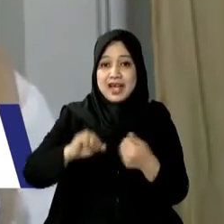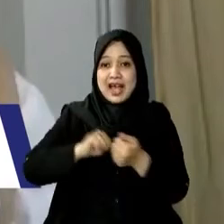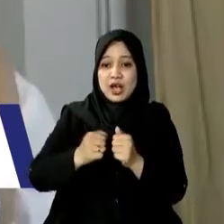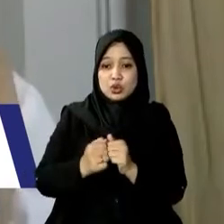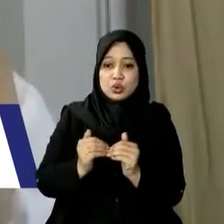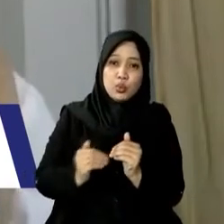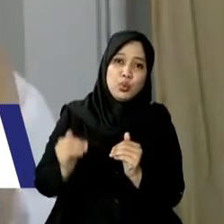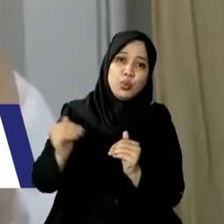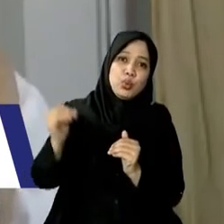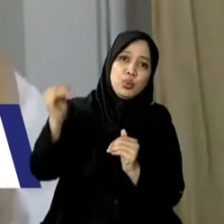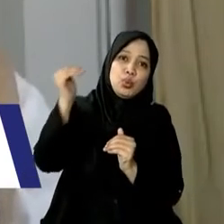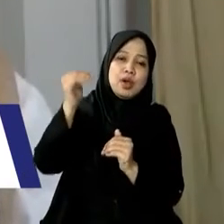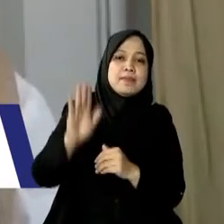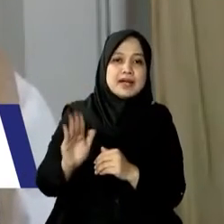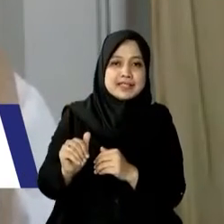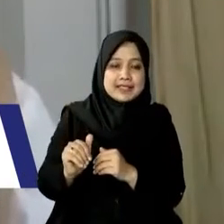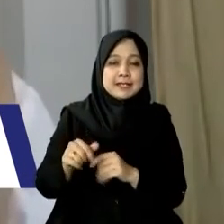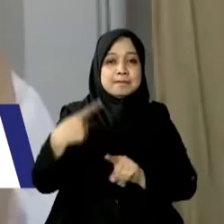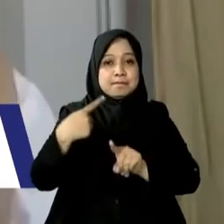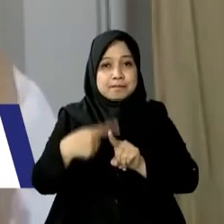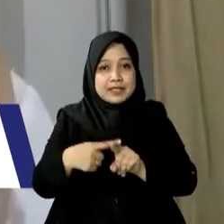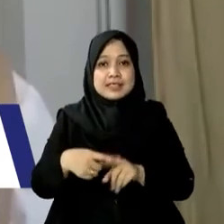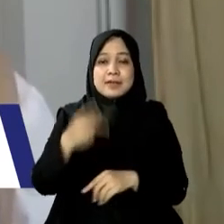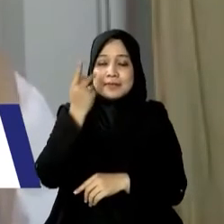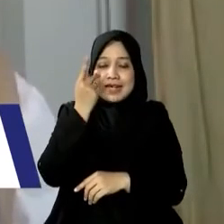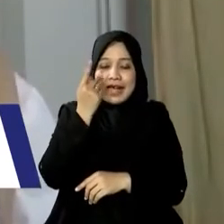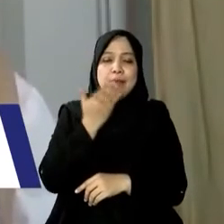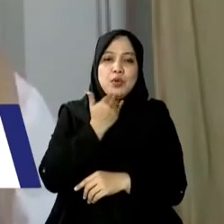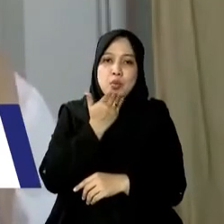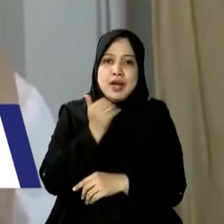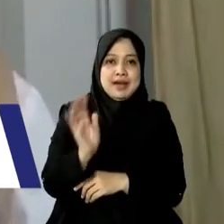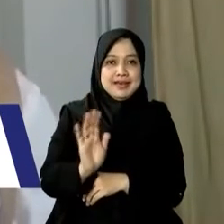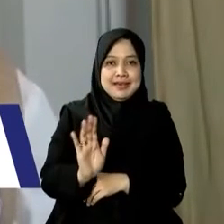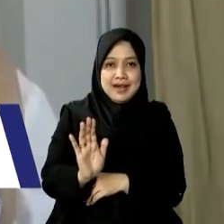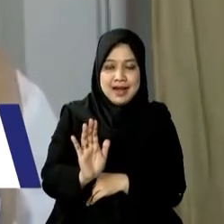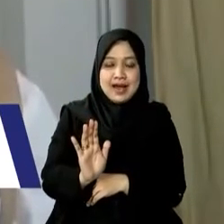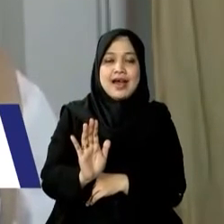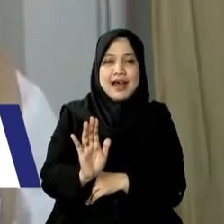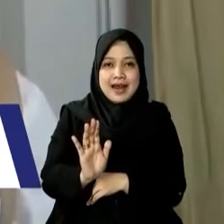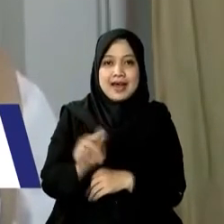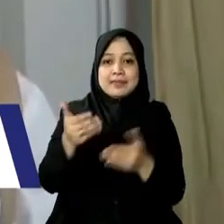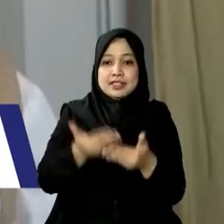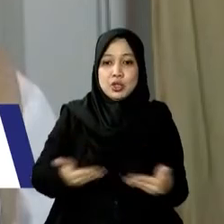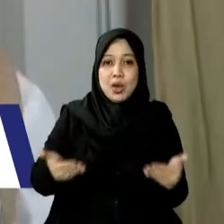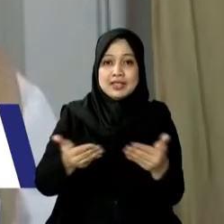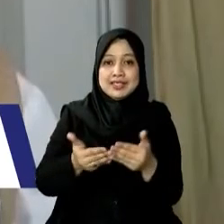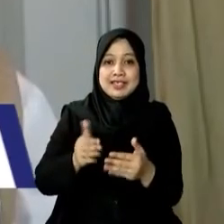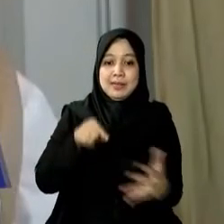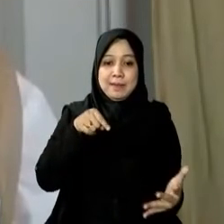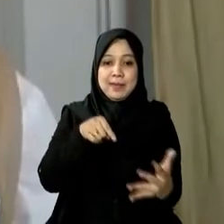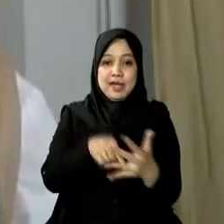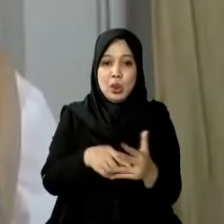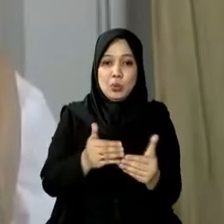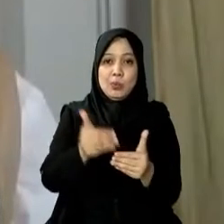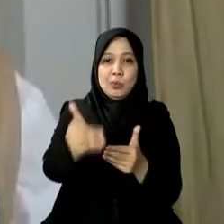akhir-akhir ini dan juga kita mengantisipasi walaupun mudah-mudahan tidak terjadi kondisi setelah pilkada